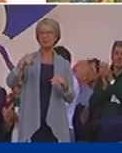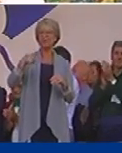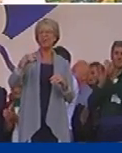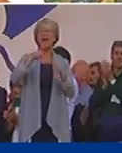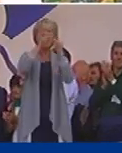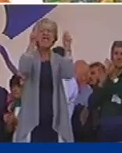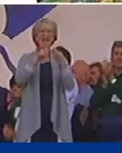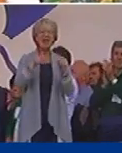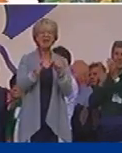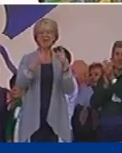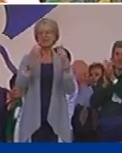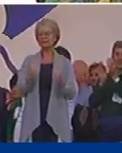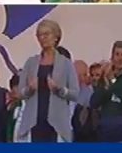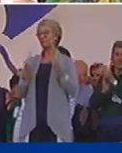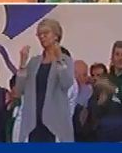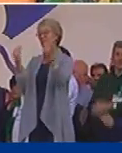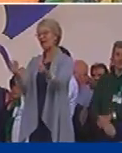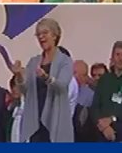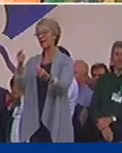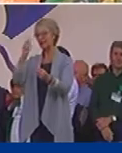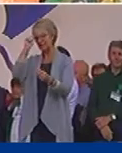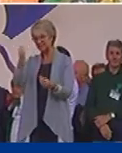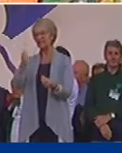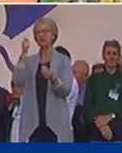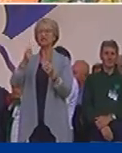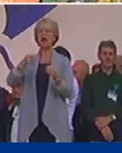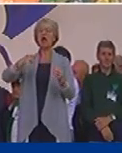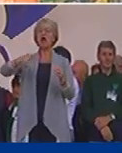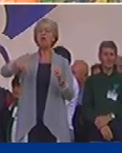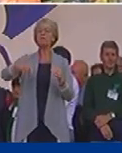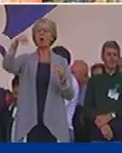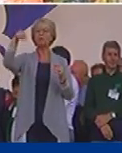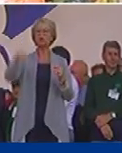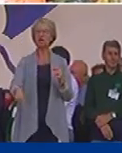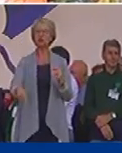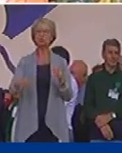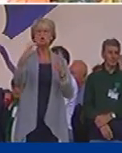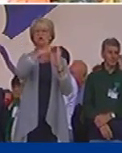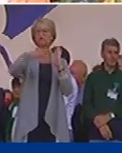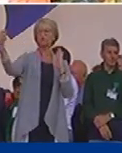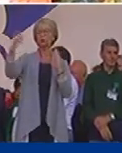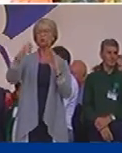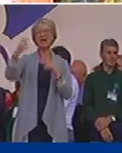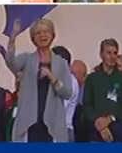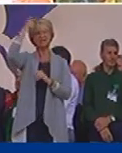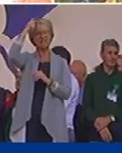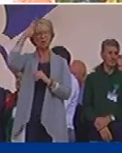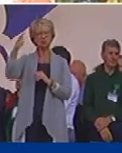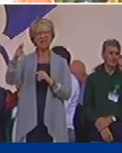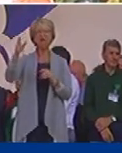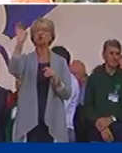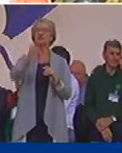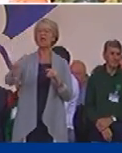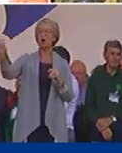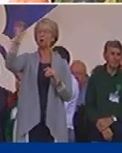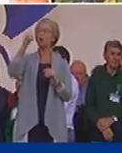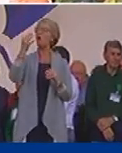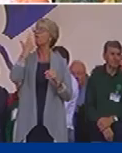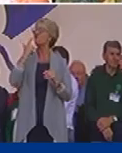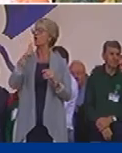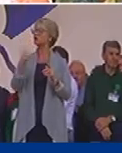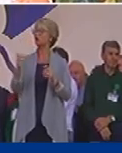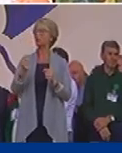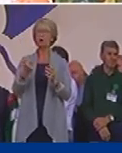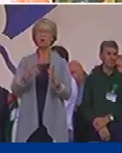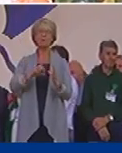Lega che darà dignità ai popoli del Sud, sfruttati dallo Stato e dall'Europa, che volevano solo dei